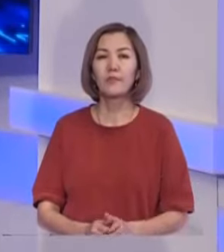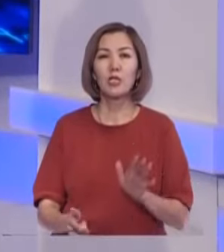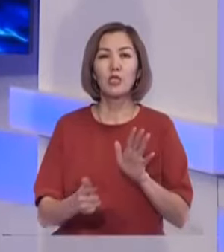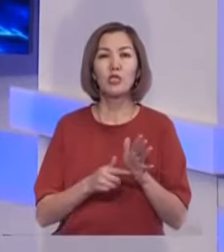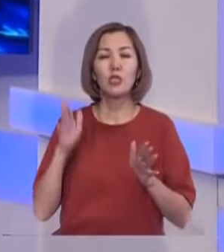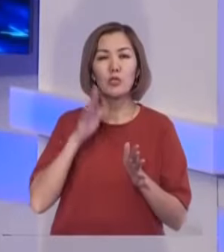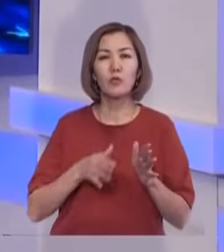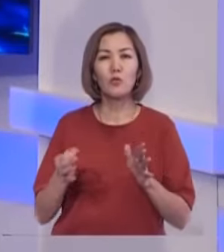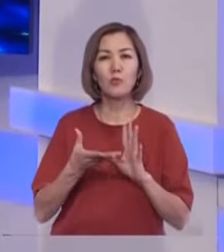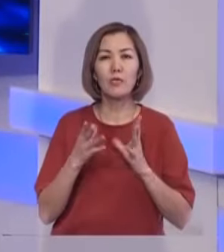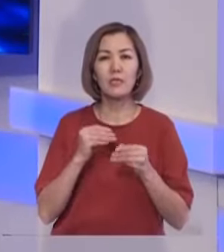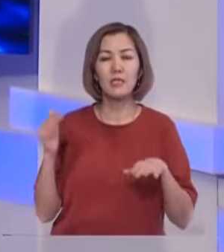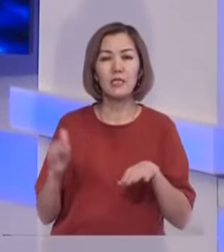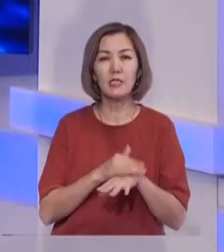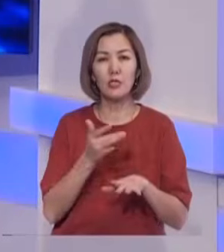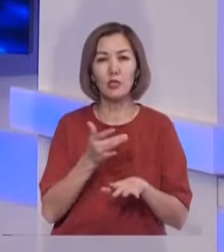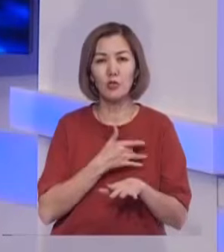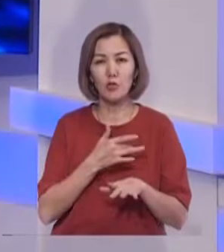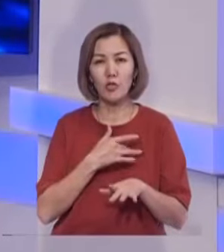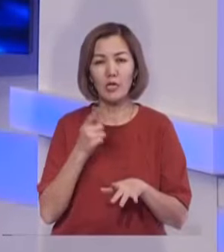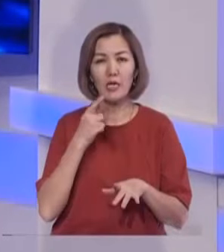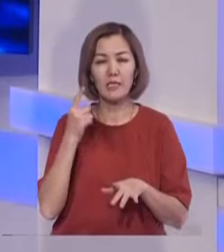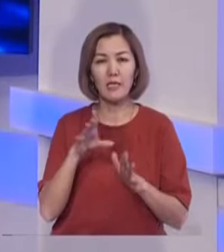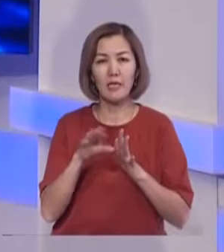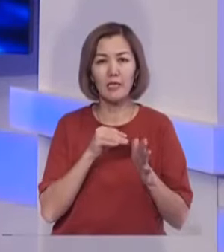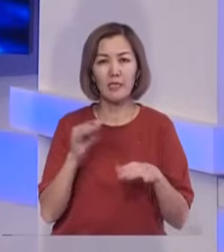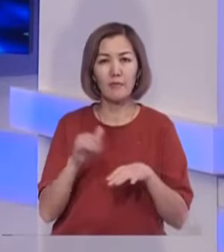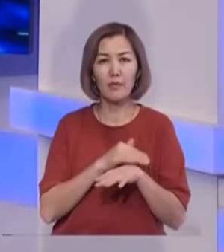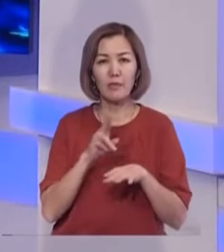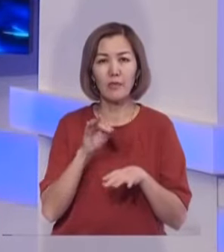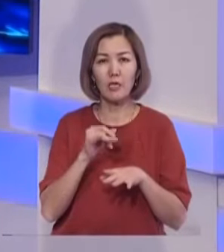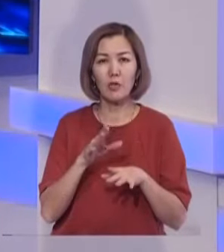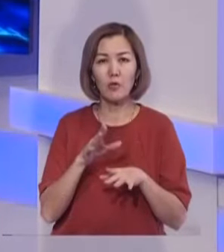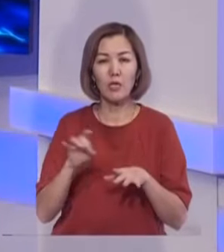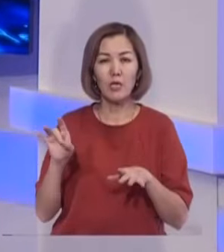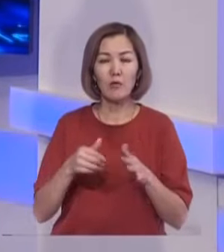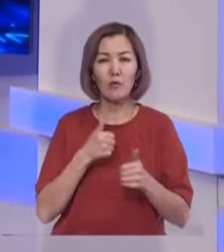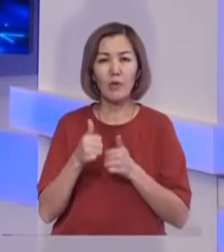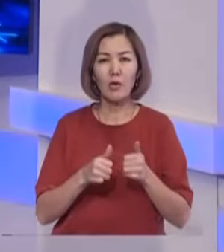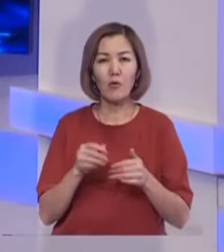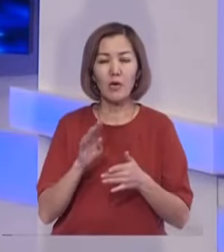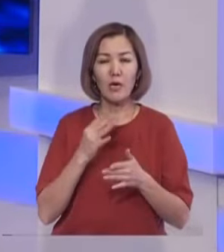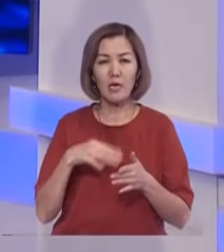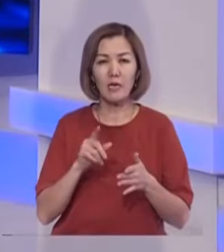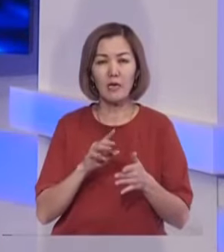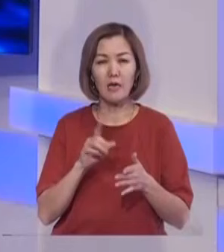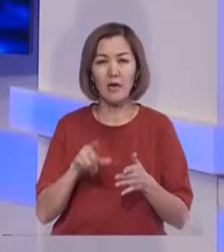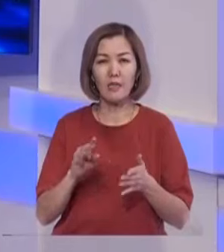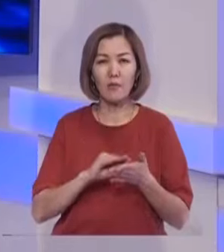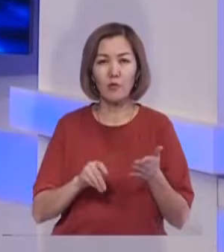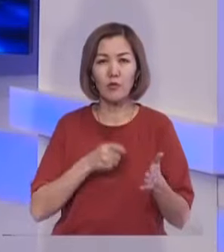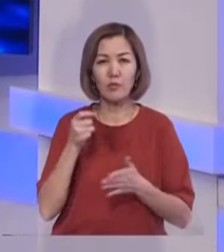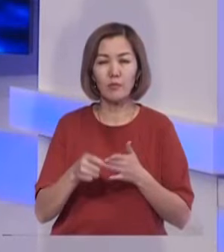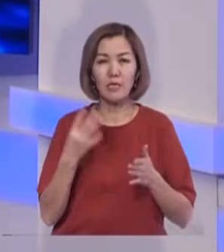Жетісу облысының ізгі жүрек иелері анықталды. Мейірімділік керуені атты республикалық байқауға өңірімізден 40 адам өтініш берген. Оның 30-ы